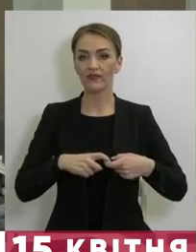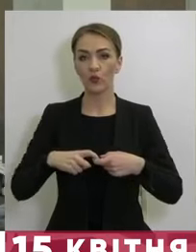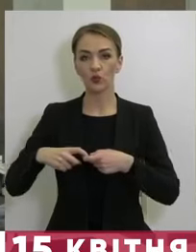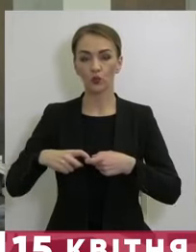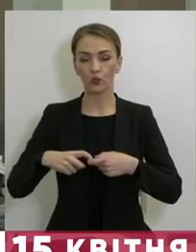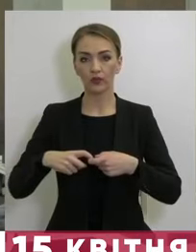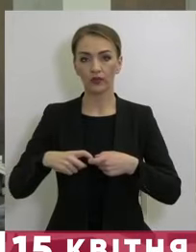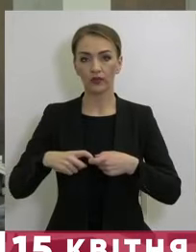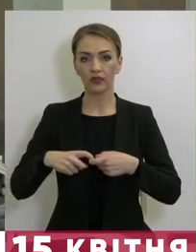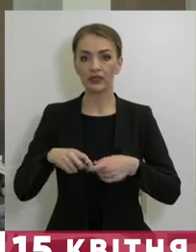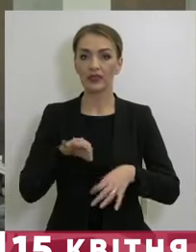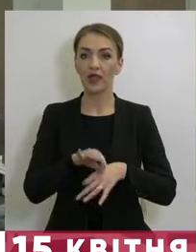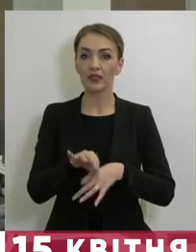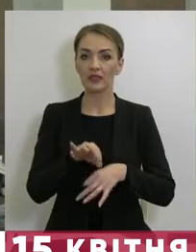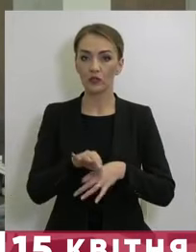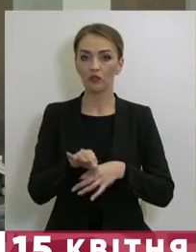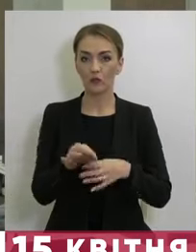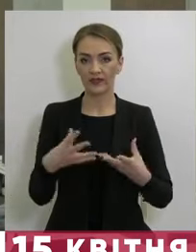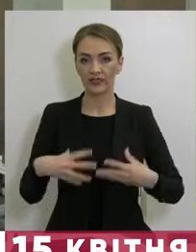з насильством в сім'ї.